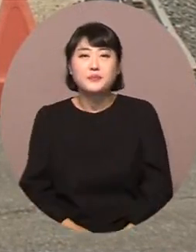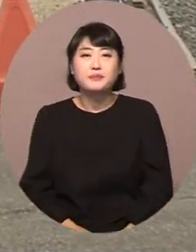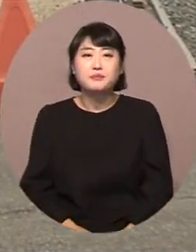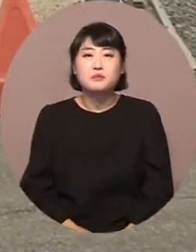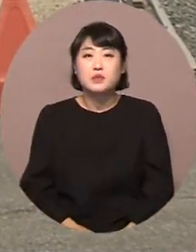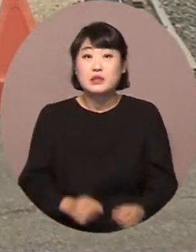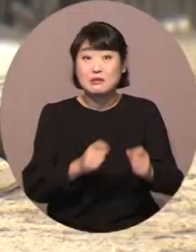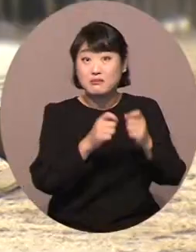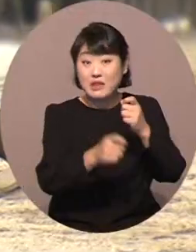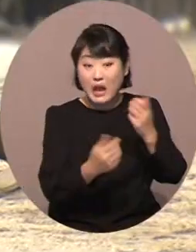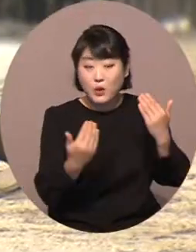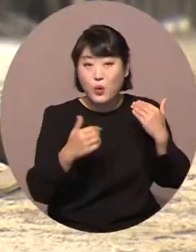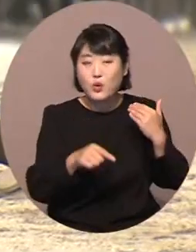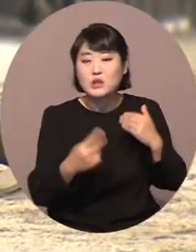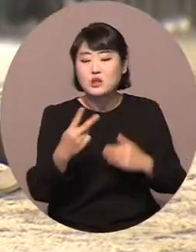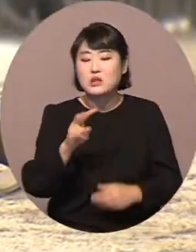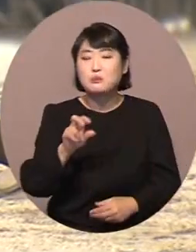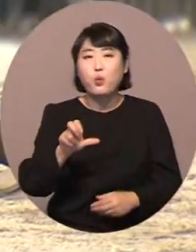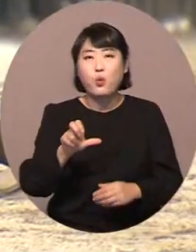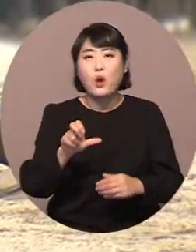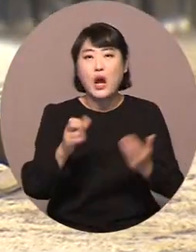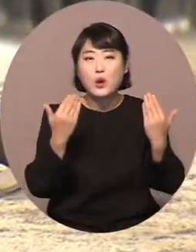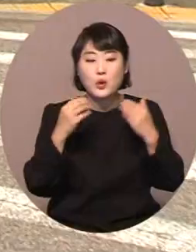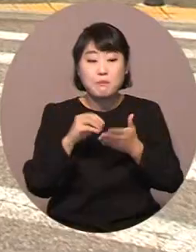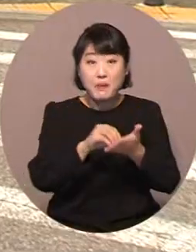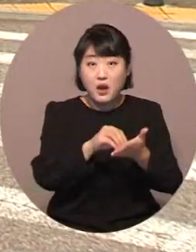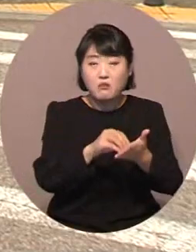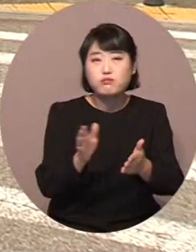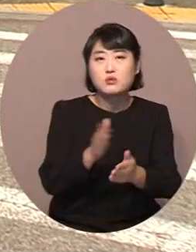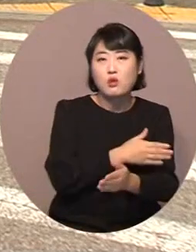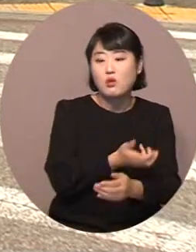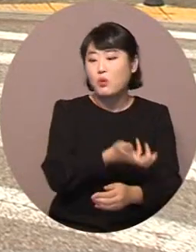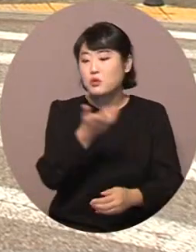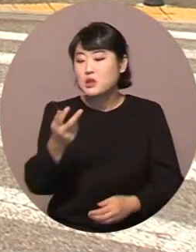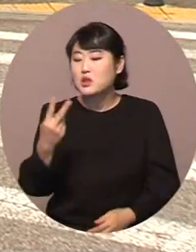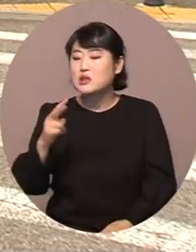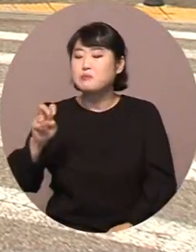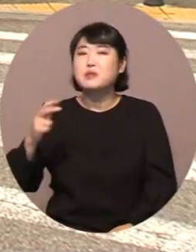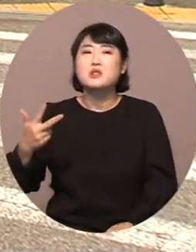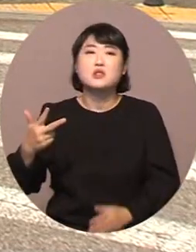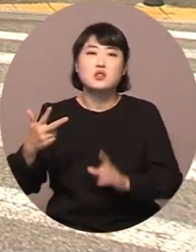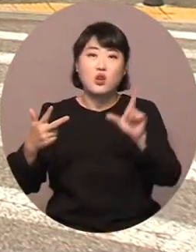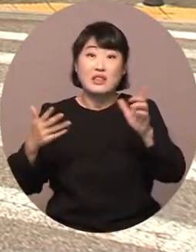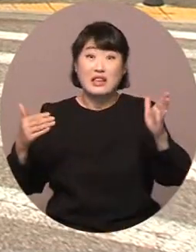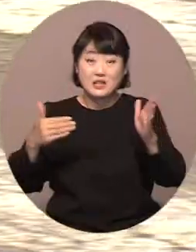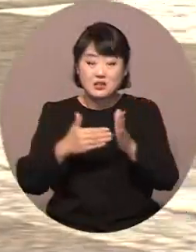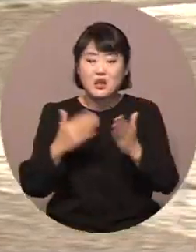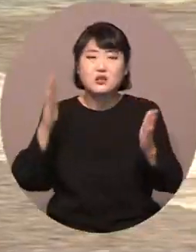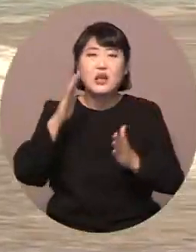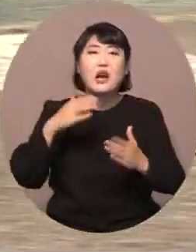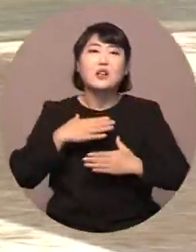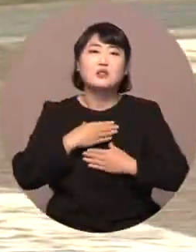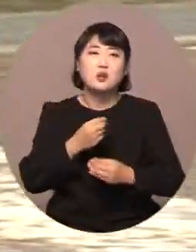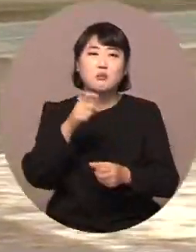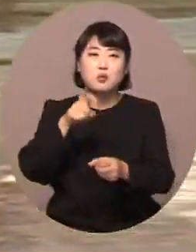복용분교에 학생들이 입학하는 2025년부터 친수초로 옮기는 2027년까지 학생